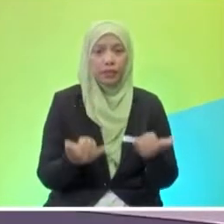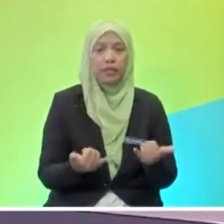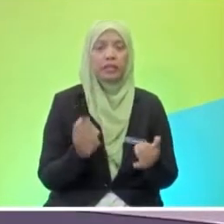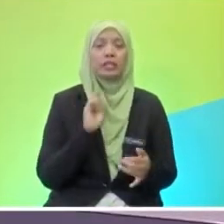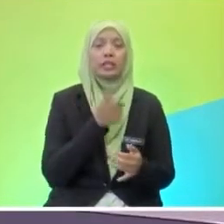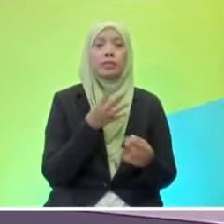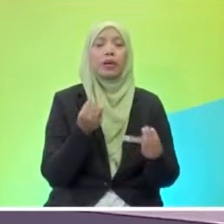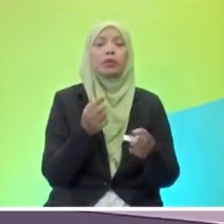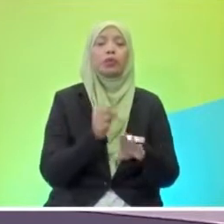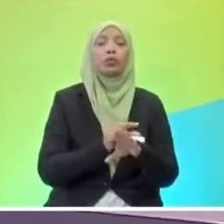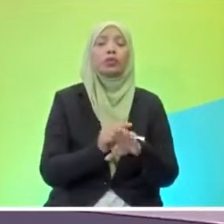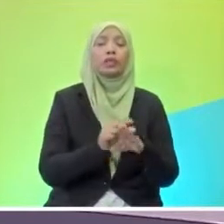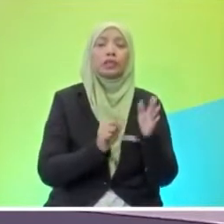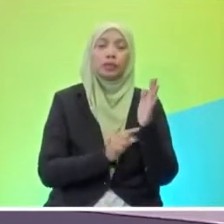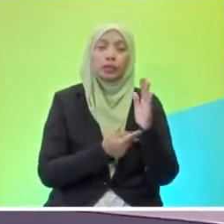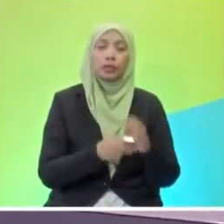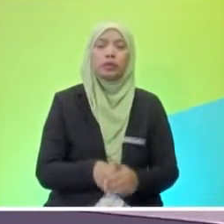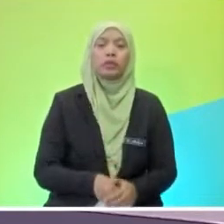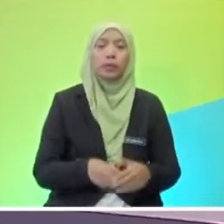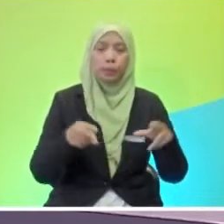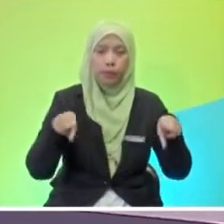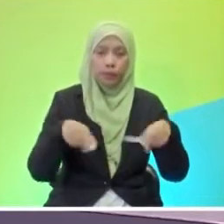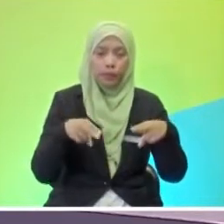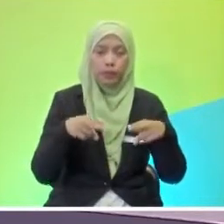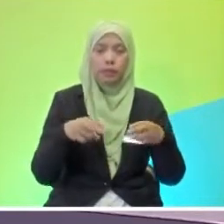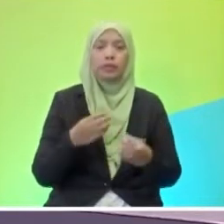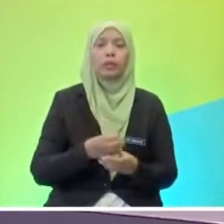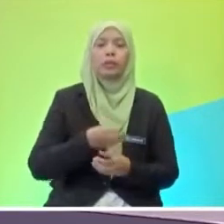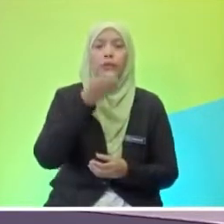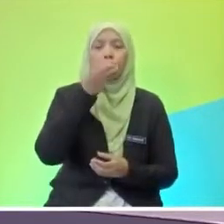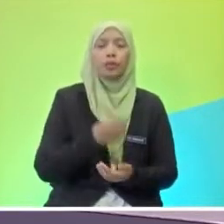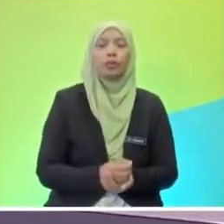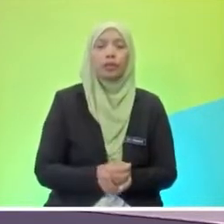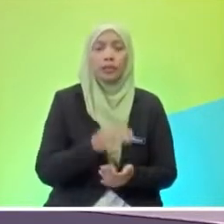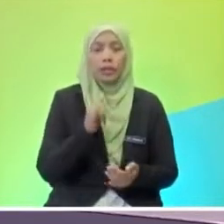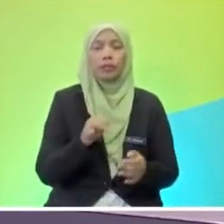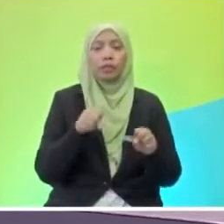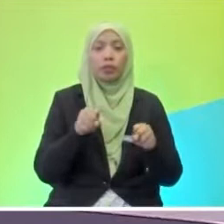contohnya menghasilkan botol menghasilkan sesuatu produk yang boleh dijual